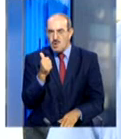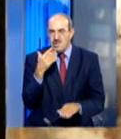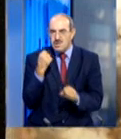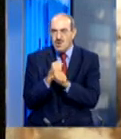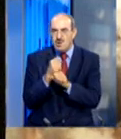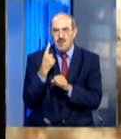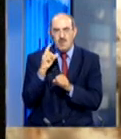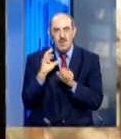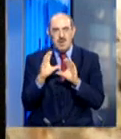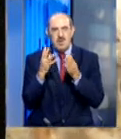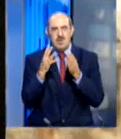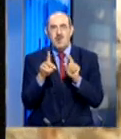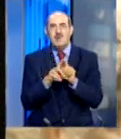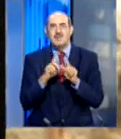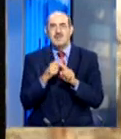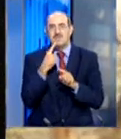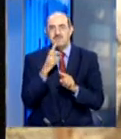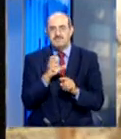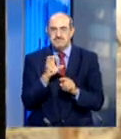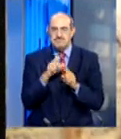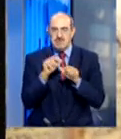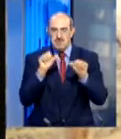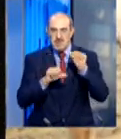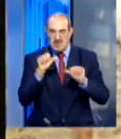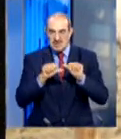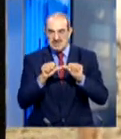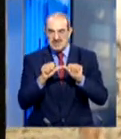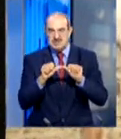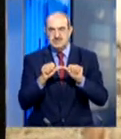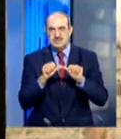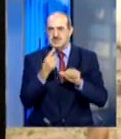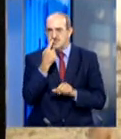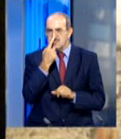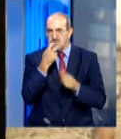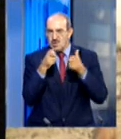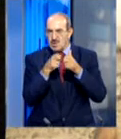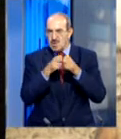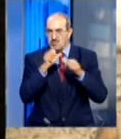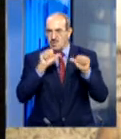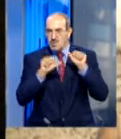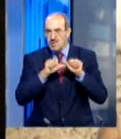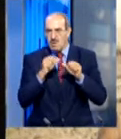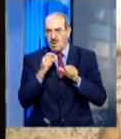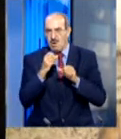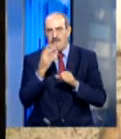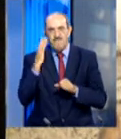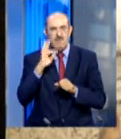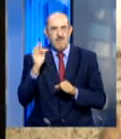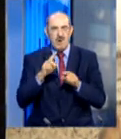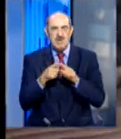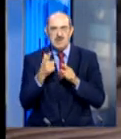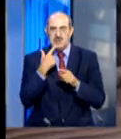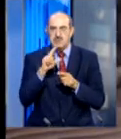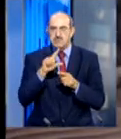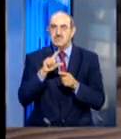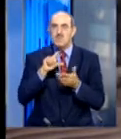تتكون. بوغ موا لو شامبينيون اتوميك اللي صرا في الموضوع تاعنا هو اللي التجارب النووية تاع ركان، لي رادياسيون تاعو سي مثل